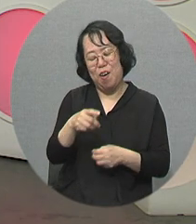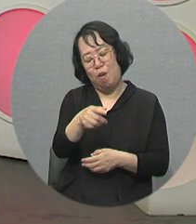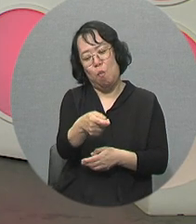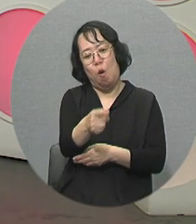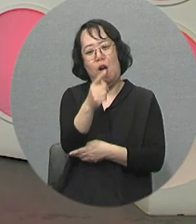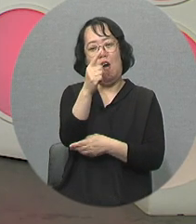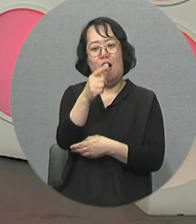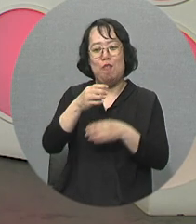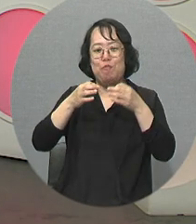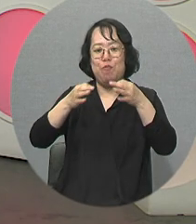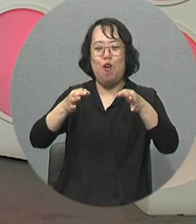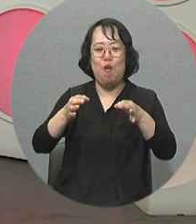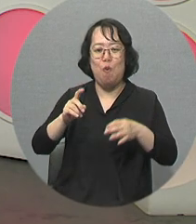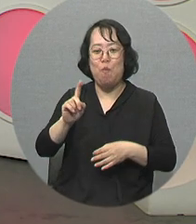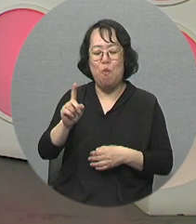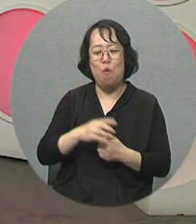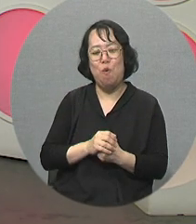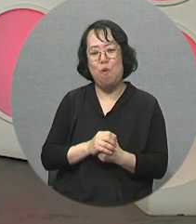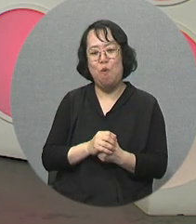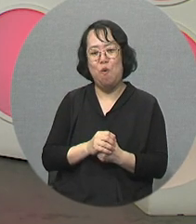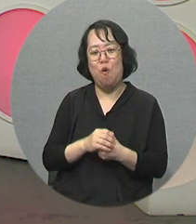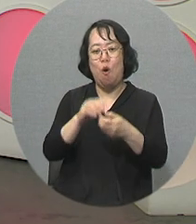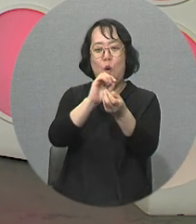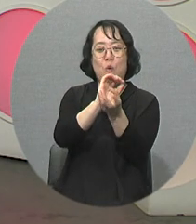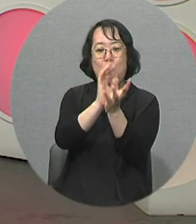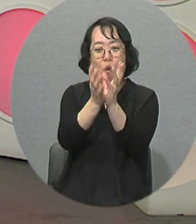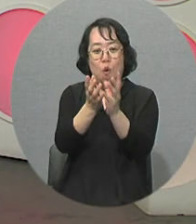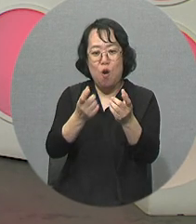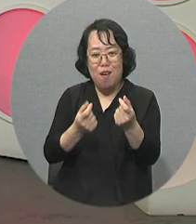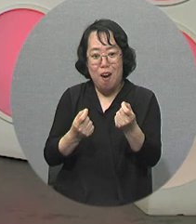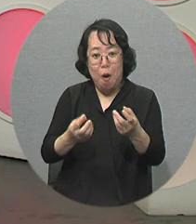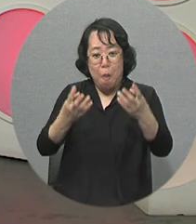외치셨습니다. 열기꽃이 가득 피었구나.